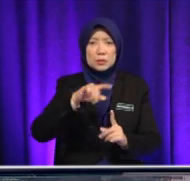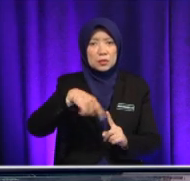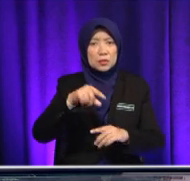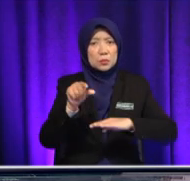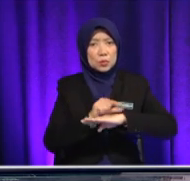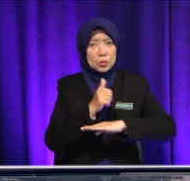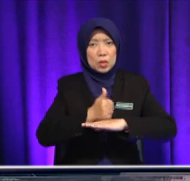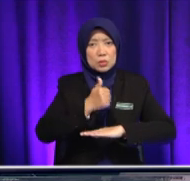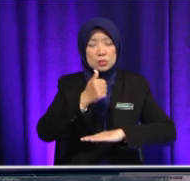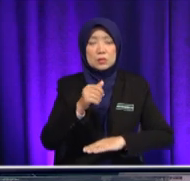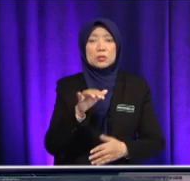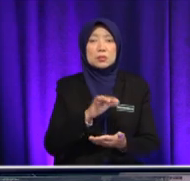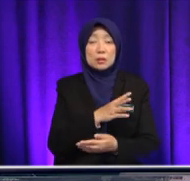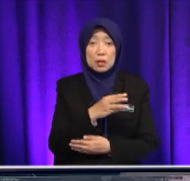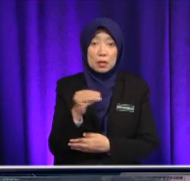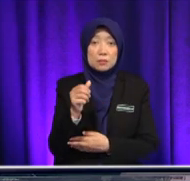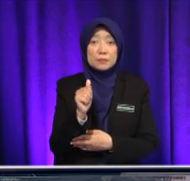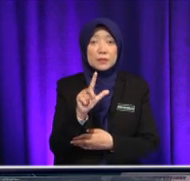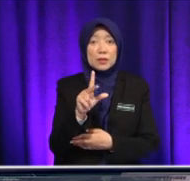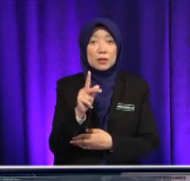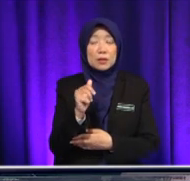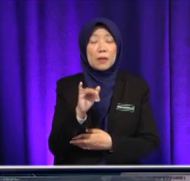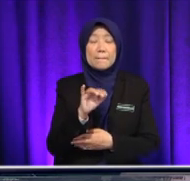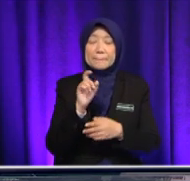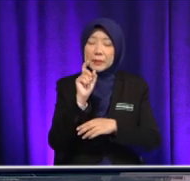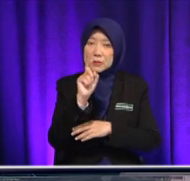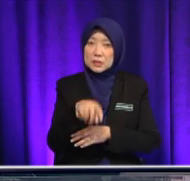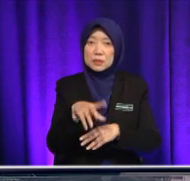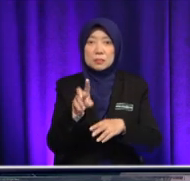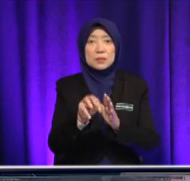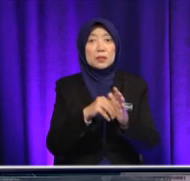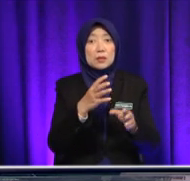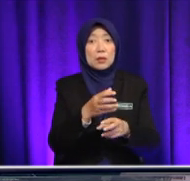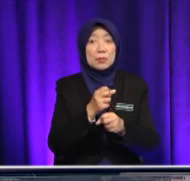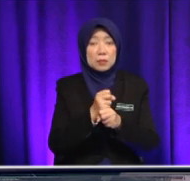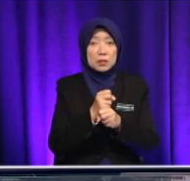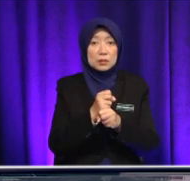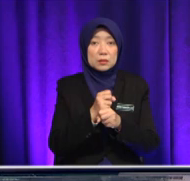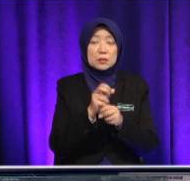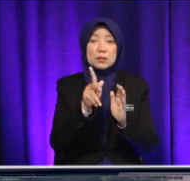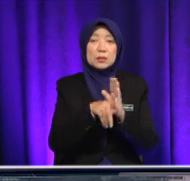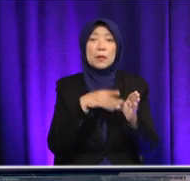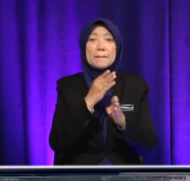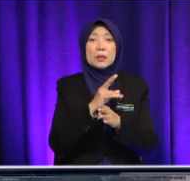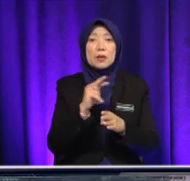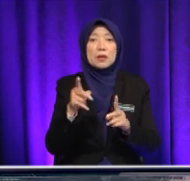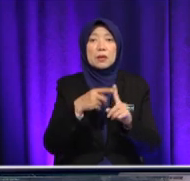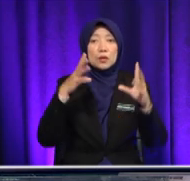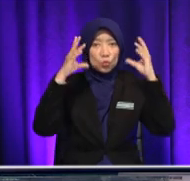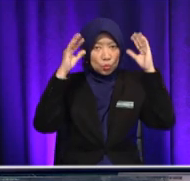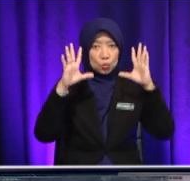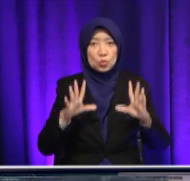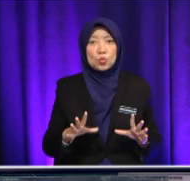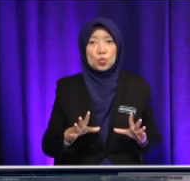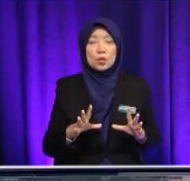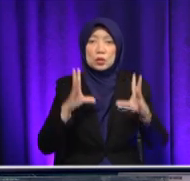dan alkali di dalam makmal, perlu mendapat kebenaran daripada guru. Maksudnya guru